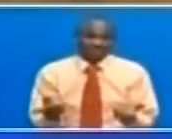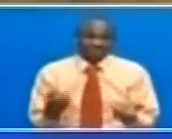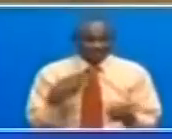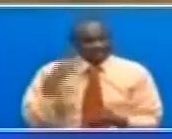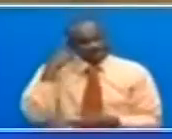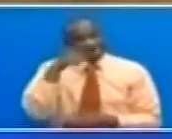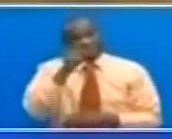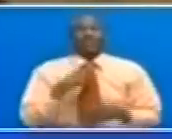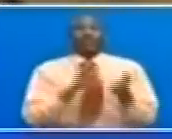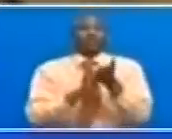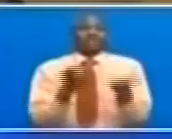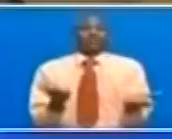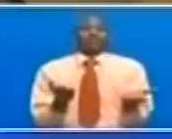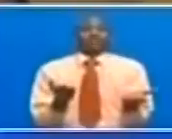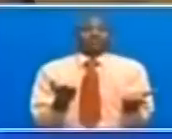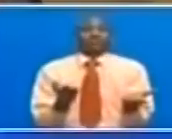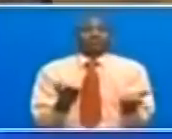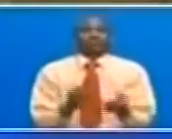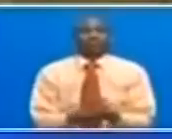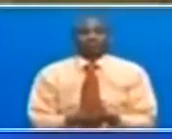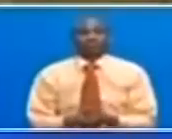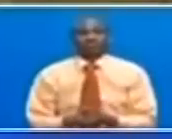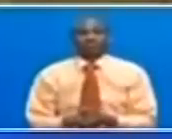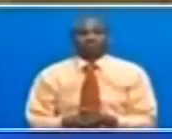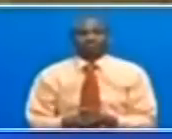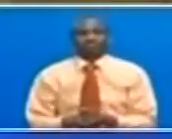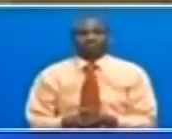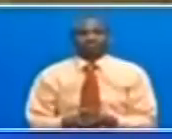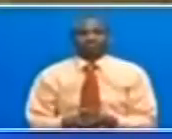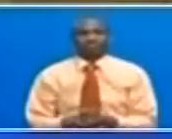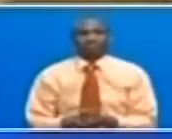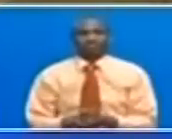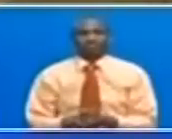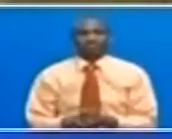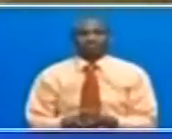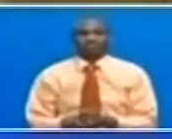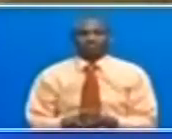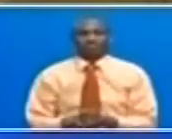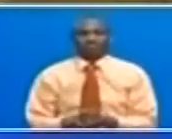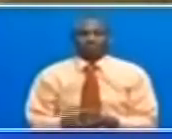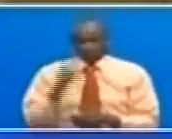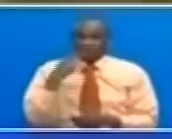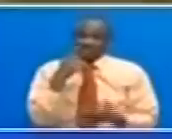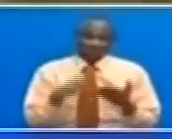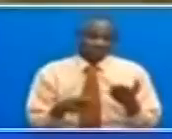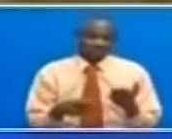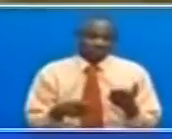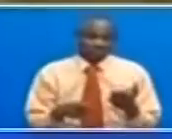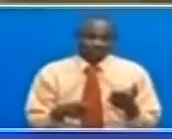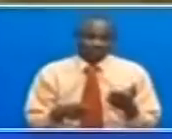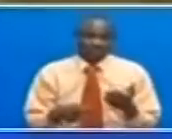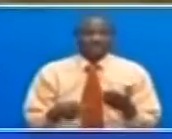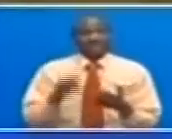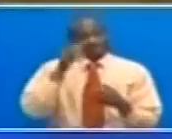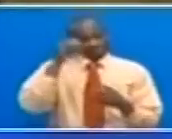will have commented on that. Yeah. But he didn't, for his client. What was your client that the